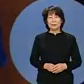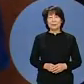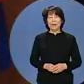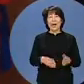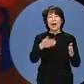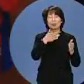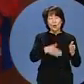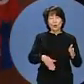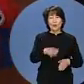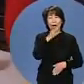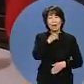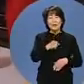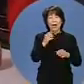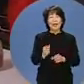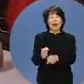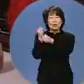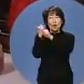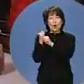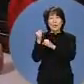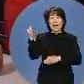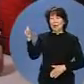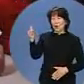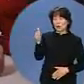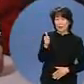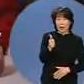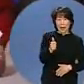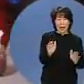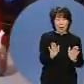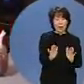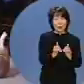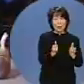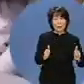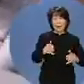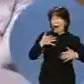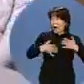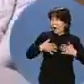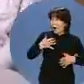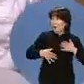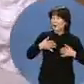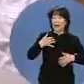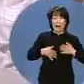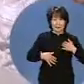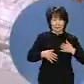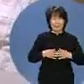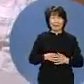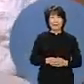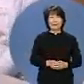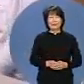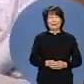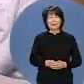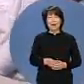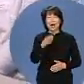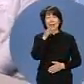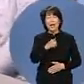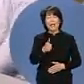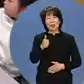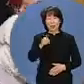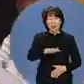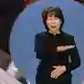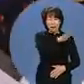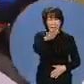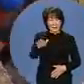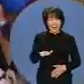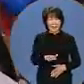また途中、サンタクロースの登場に子どもたちは大盛り上がり。サンタクロースから子どもた